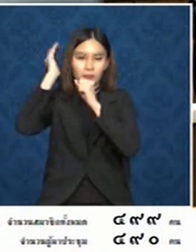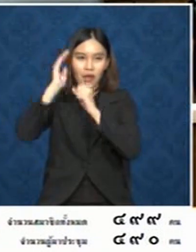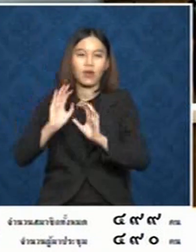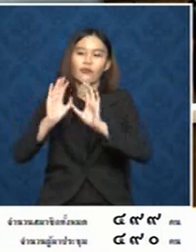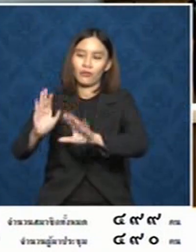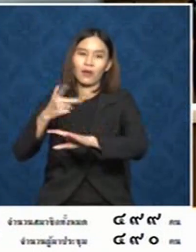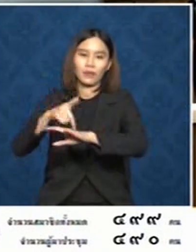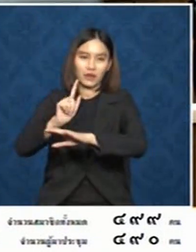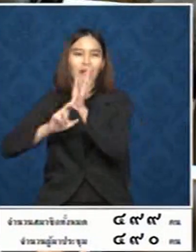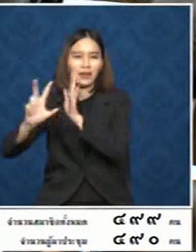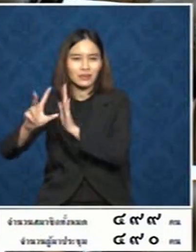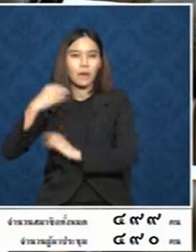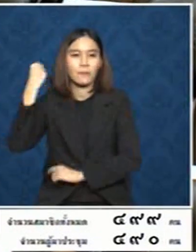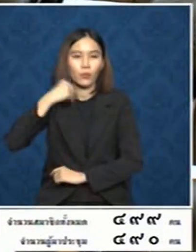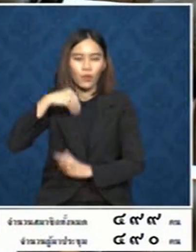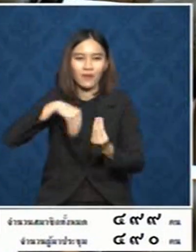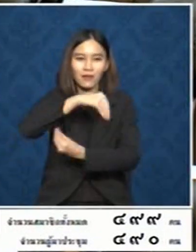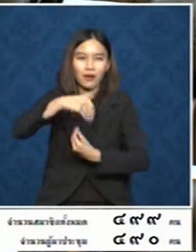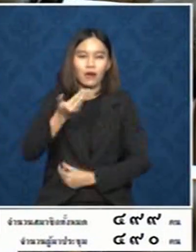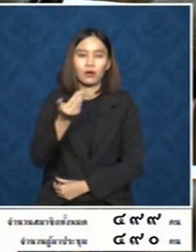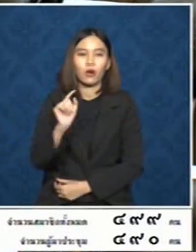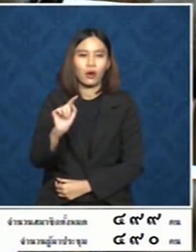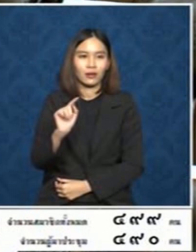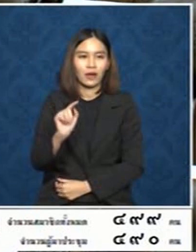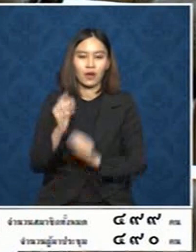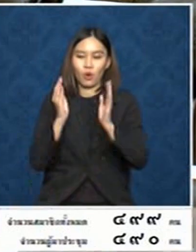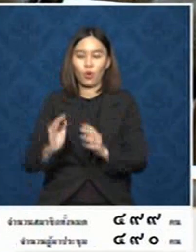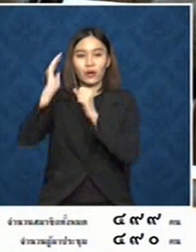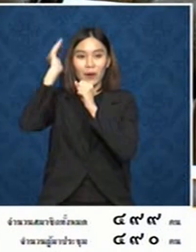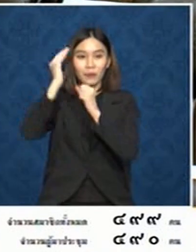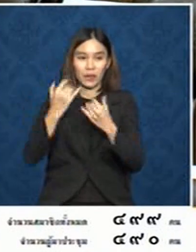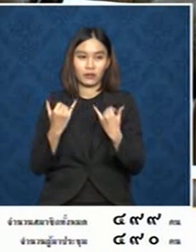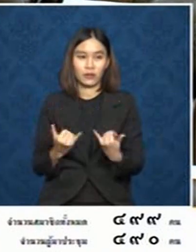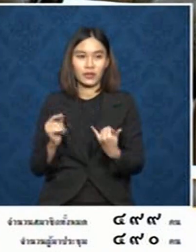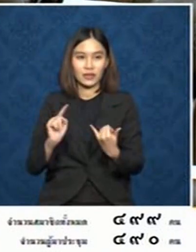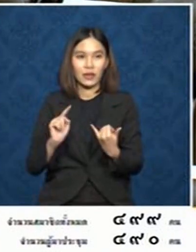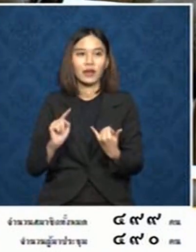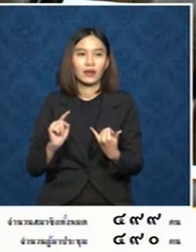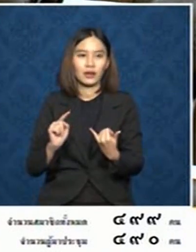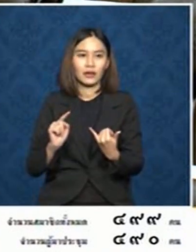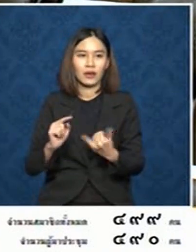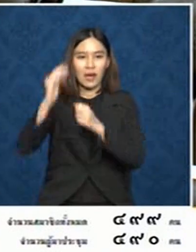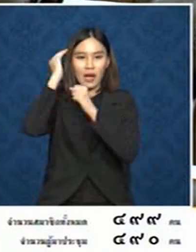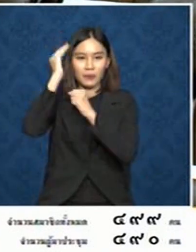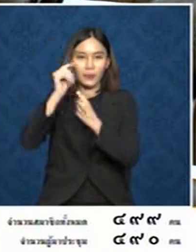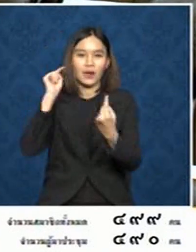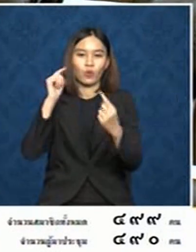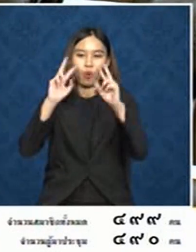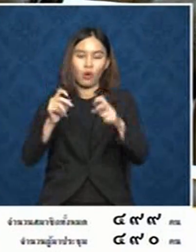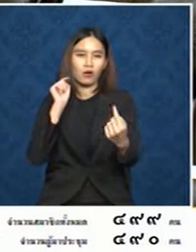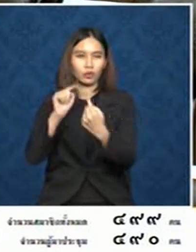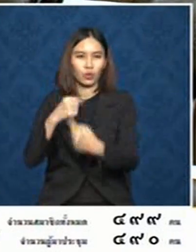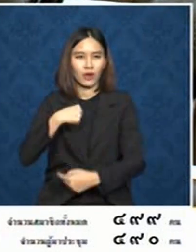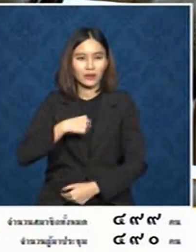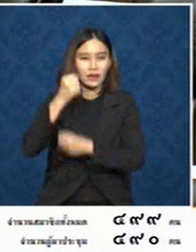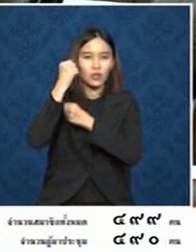ประธานด้วยครับครับขออนุญาตว่าท่านผู้อภิปรายณตอนนี้กรุณาอภิปรายเข้าประเด็นตอนนี้ดิฉันกำลัง